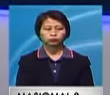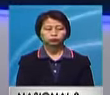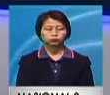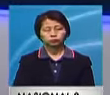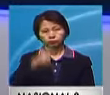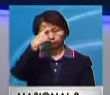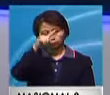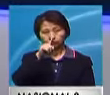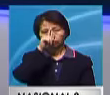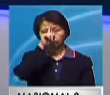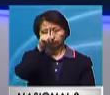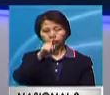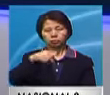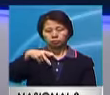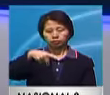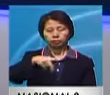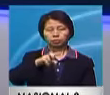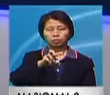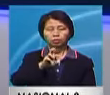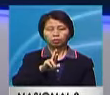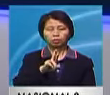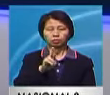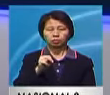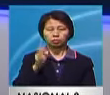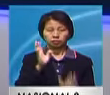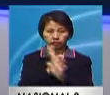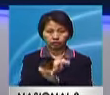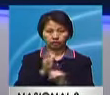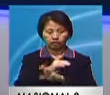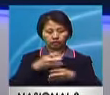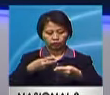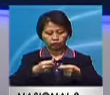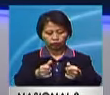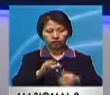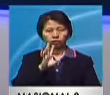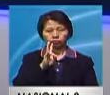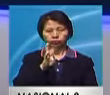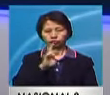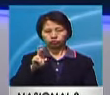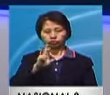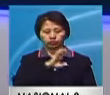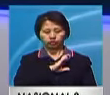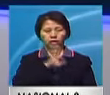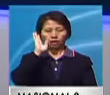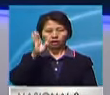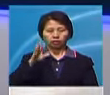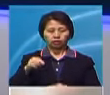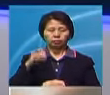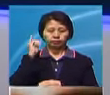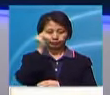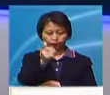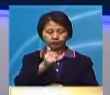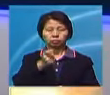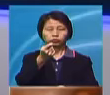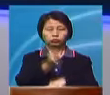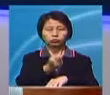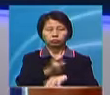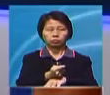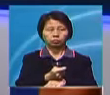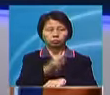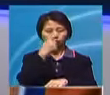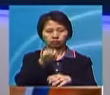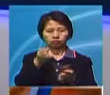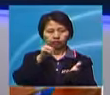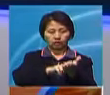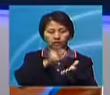Dan bagi memastikan PRN Sarawak ke-11 berjalan lancar, lebih 7,000 anggota polis akan ditugaskan. Tumpuan diberi kepada hari